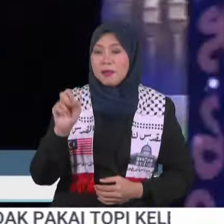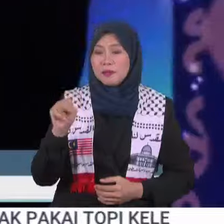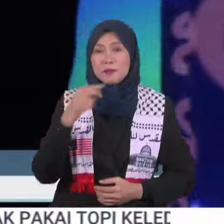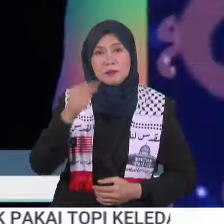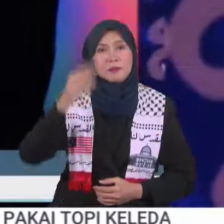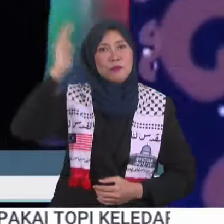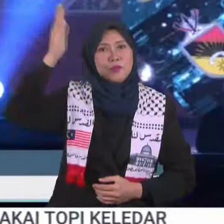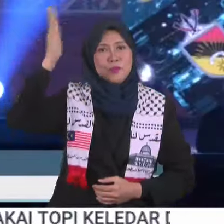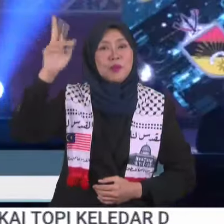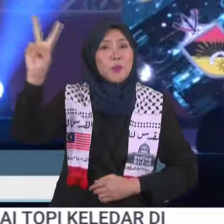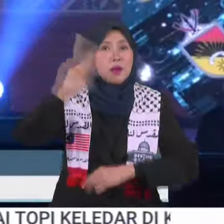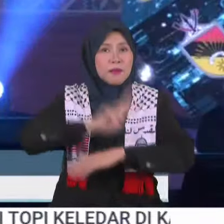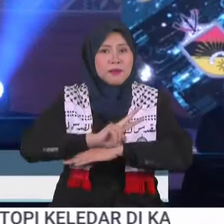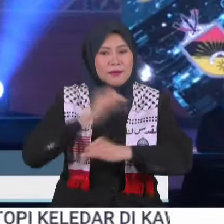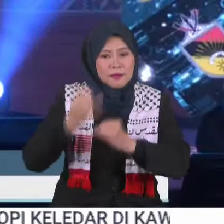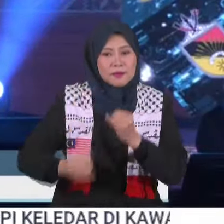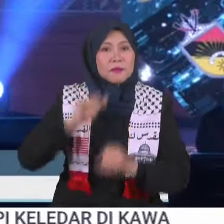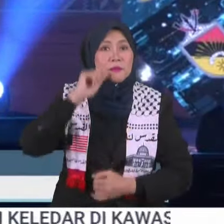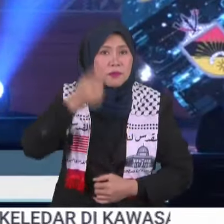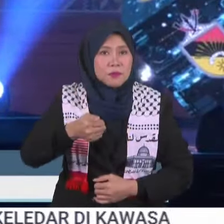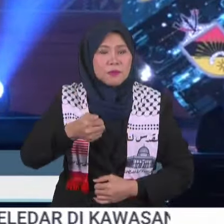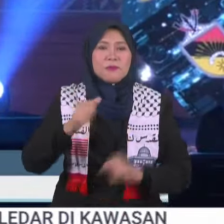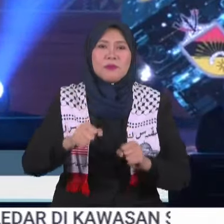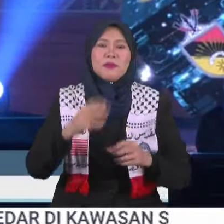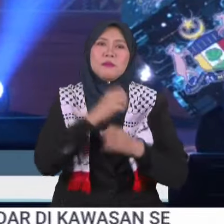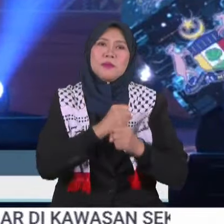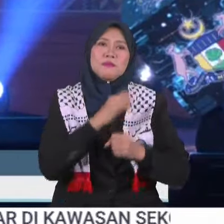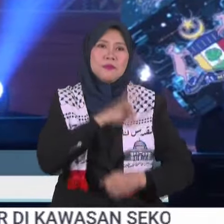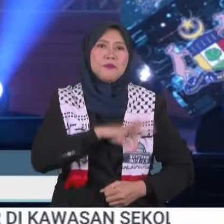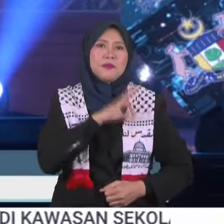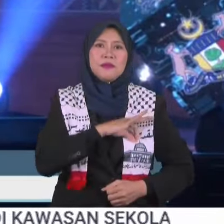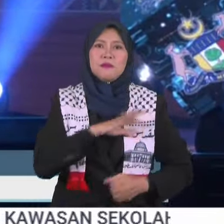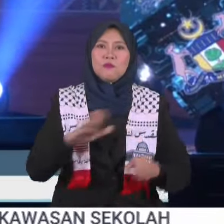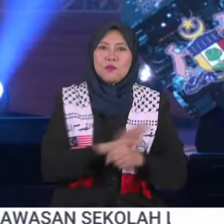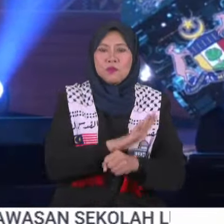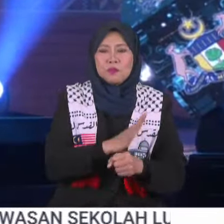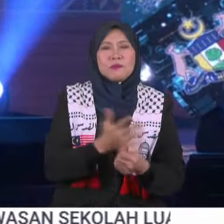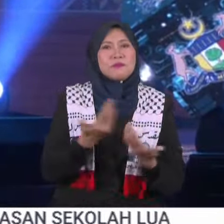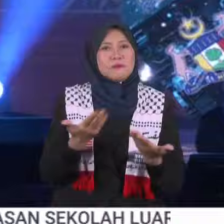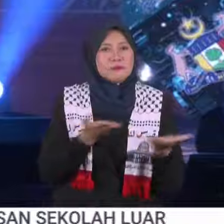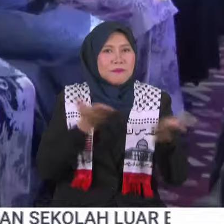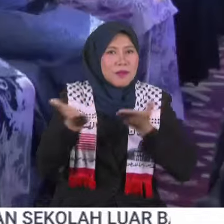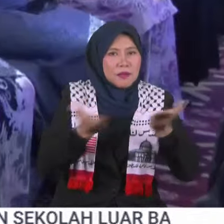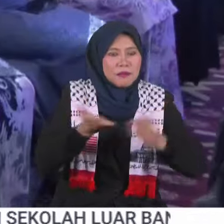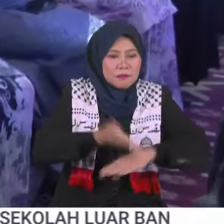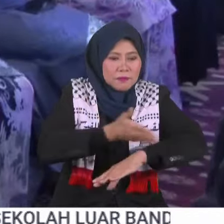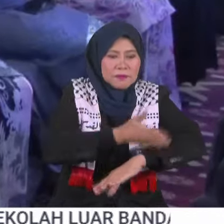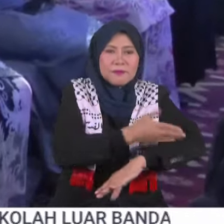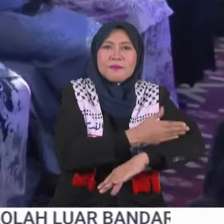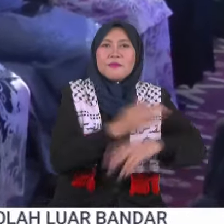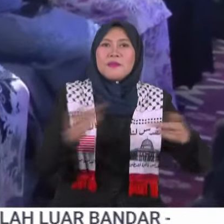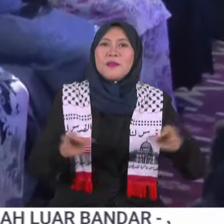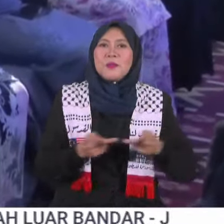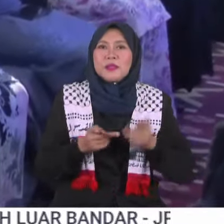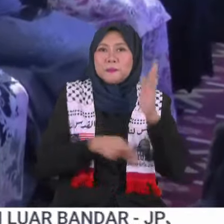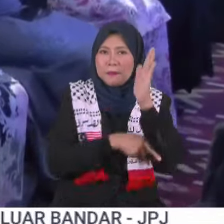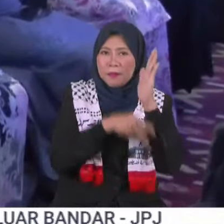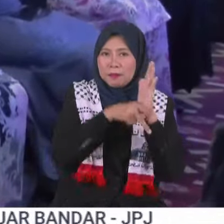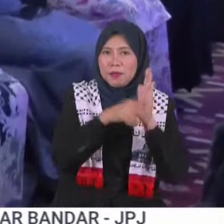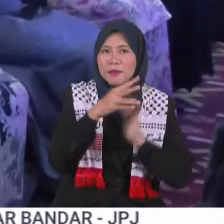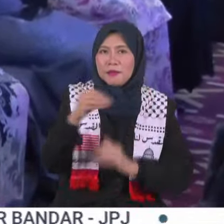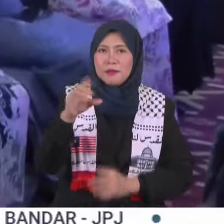dua hari yang akan berakhir esok ini dapat dimanfaatkan sepenuhnya dalam mempertingkat perkhidmatan di kawasan Parlimen dan